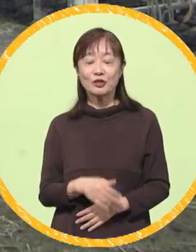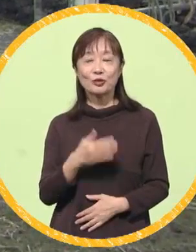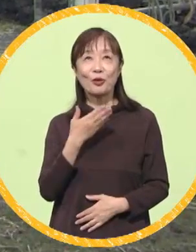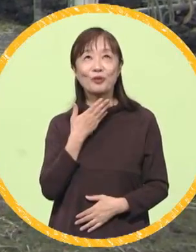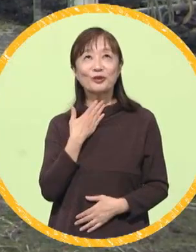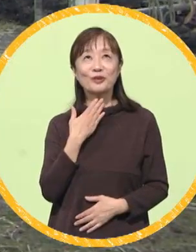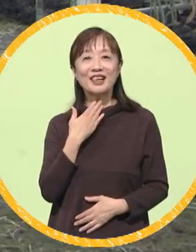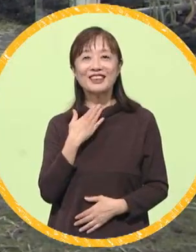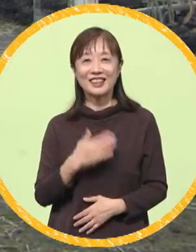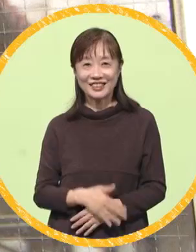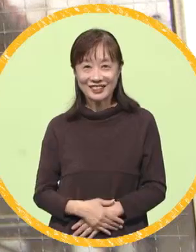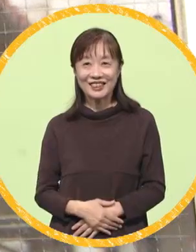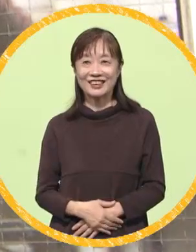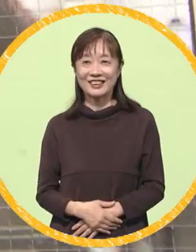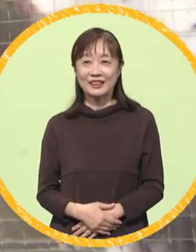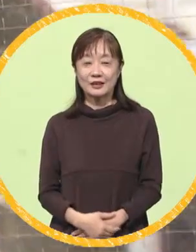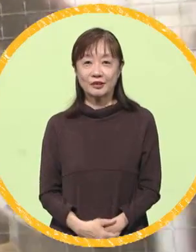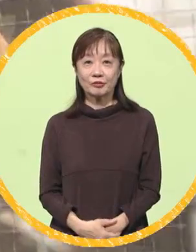きちゃって。